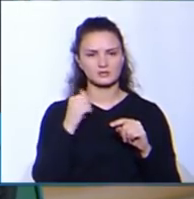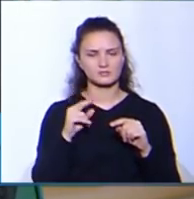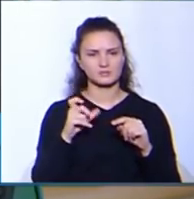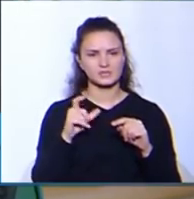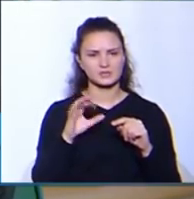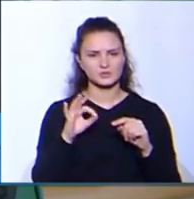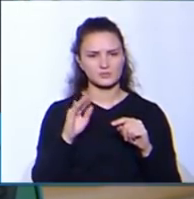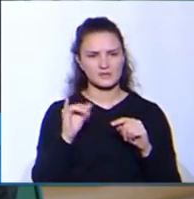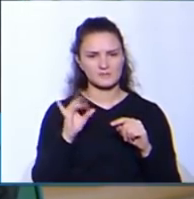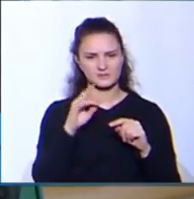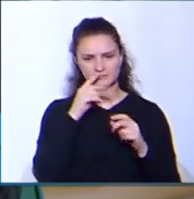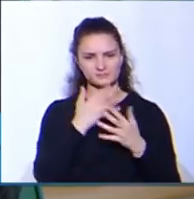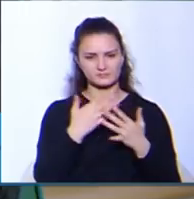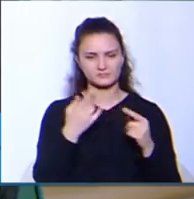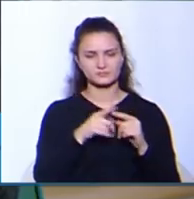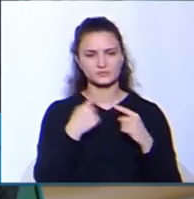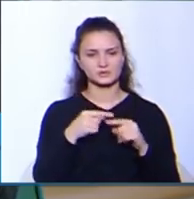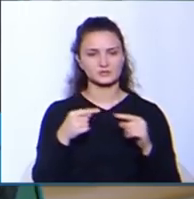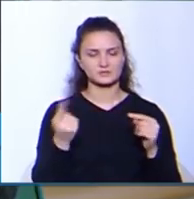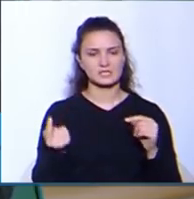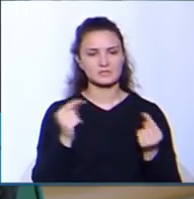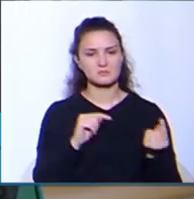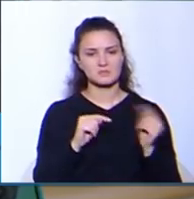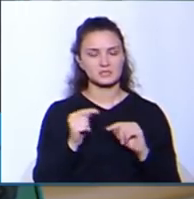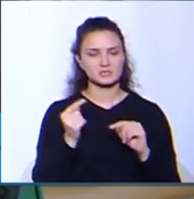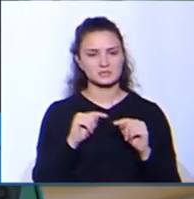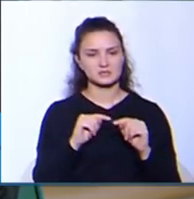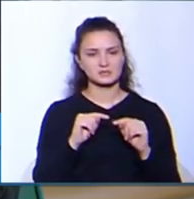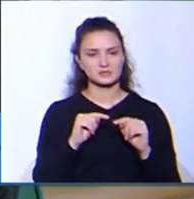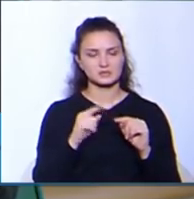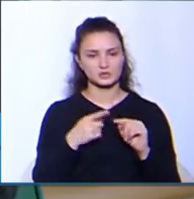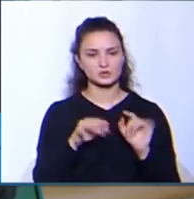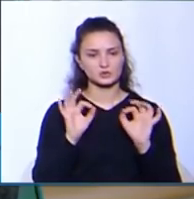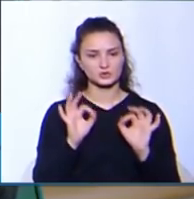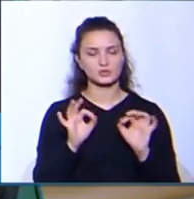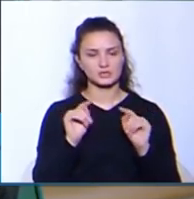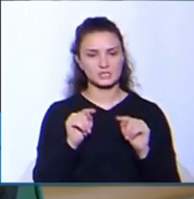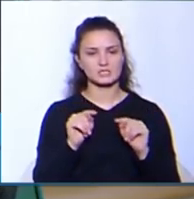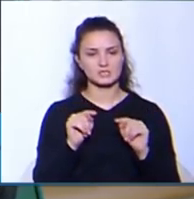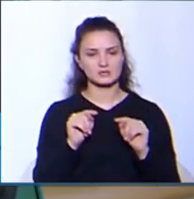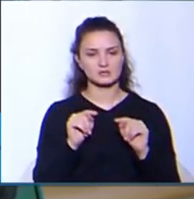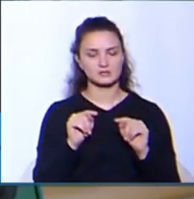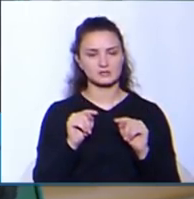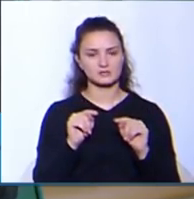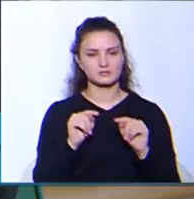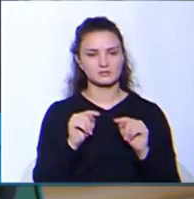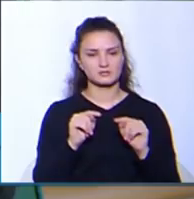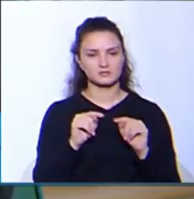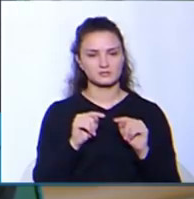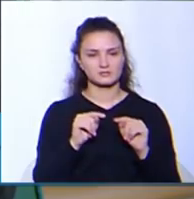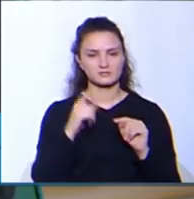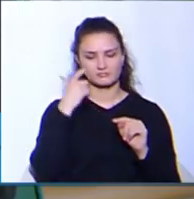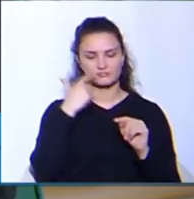ჯგუფის პრეპარატები და ასე და ასე შემდეგ, რომლებიც ერთმანეთის პოტენცირებას იწვევენ და სწორედ ეს პოტენცირება თავისთავად იწვევს